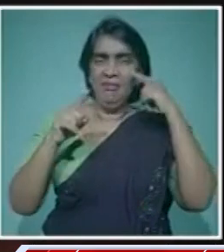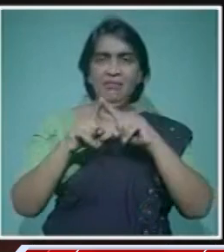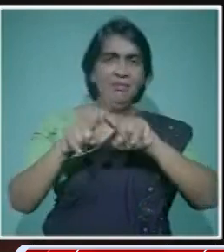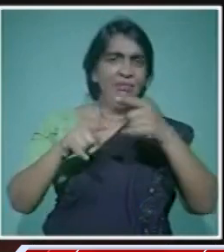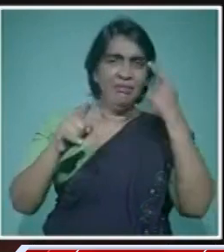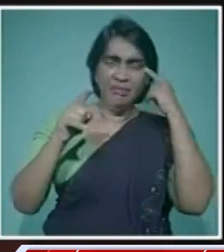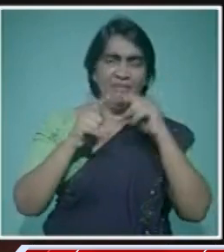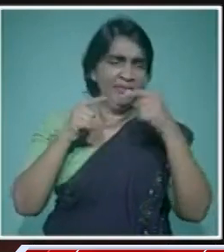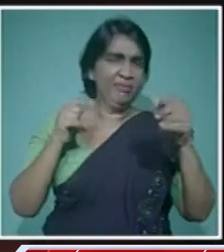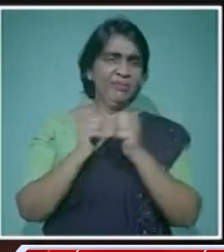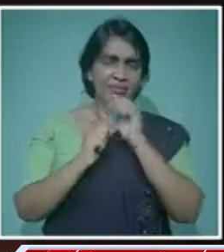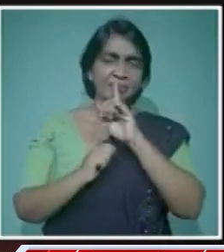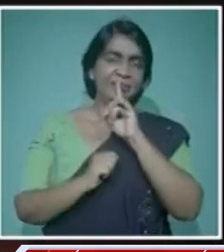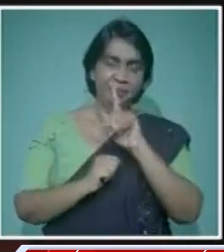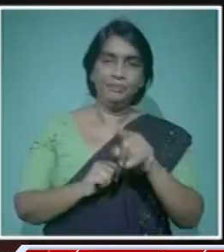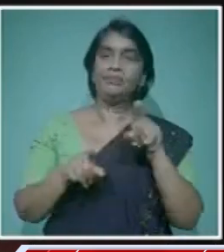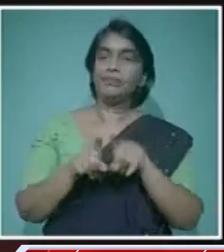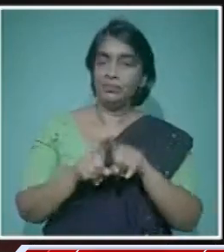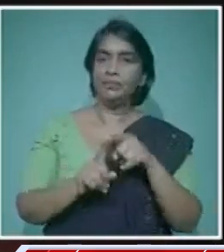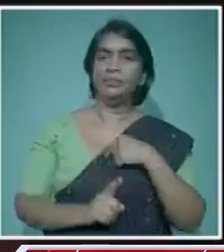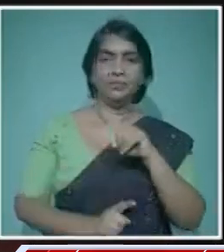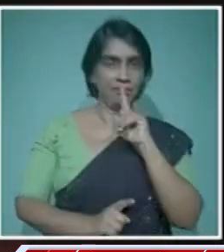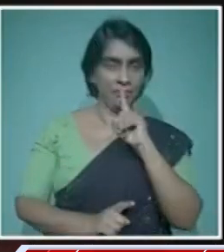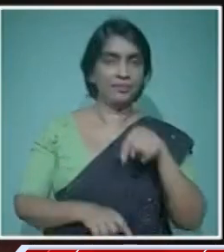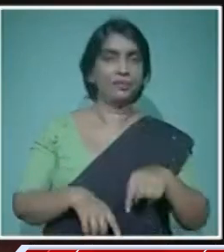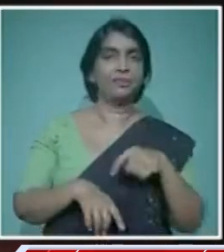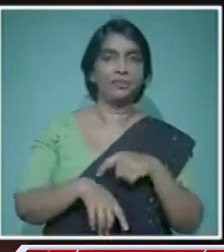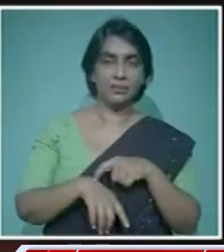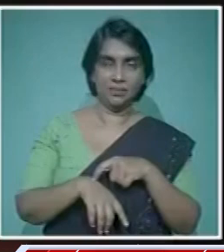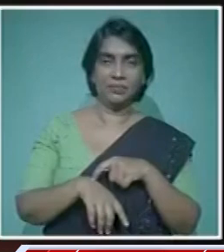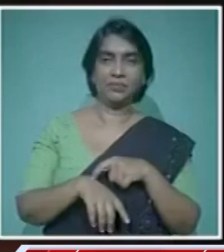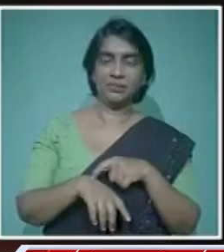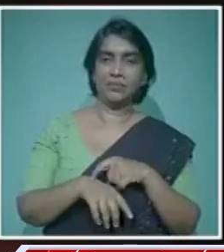කියන කාරණාවත් මම අහන්න කැමතියි. නමුත් මම යෝජනා කරන මේ අවස්ථාවේ